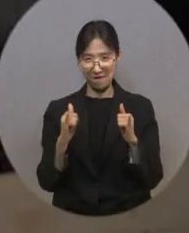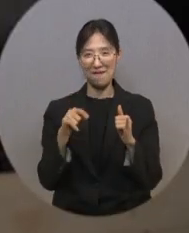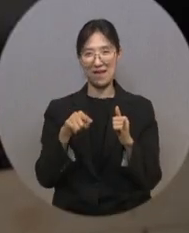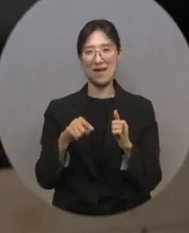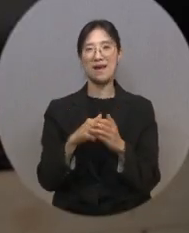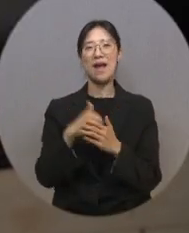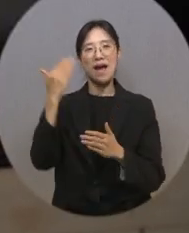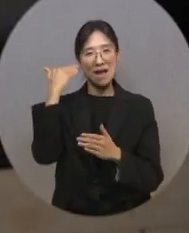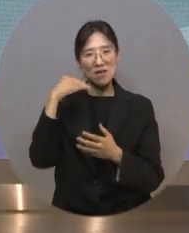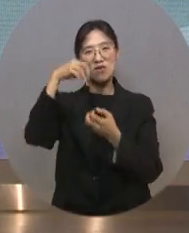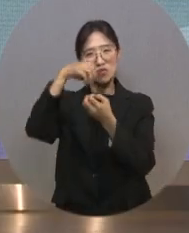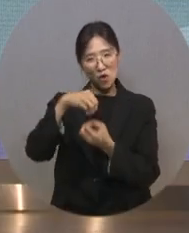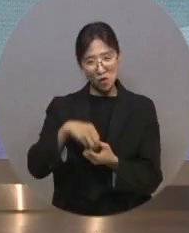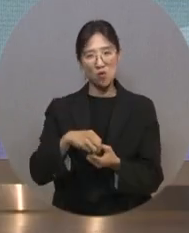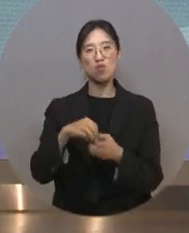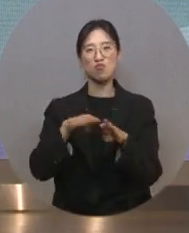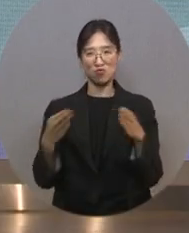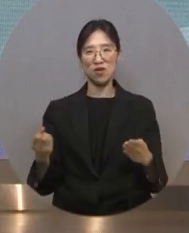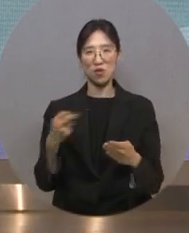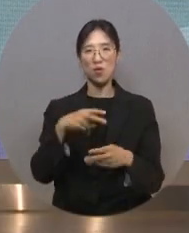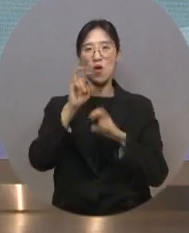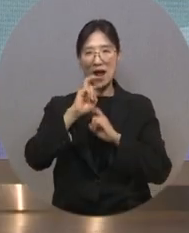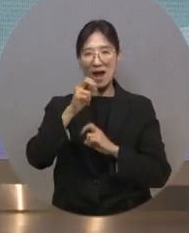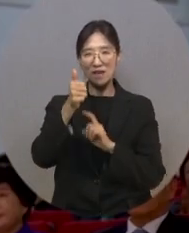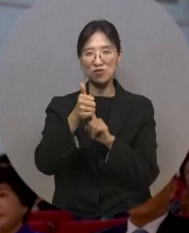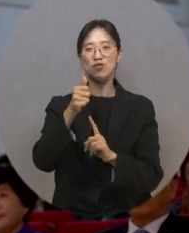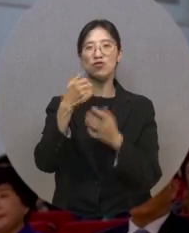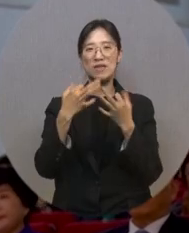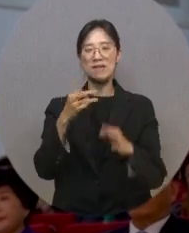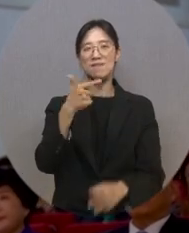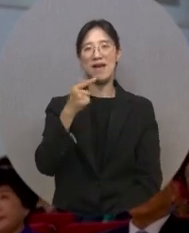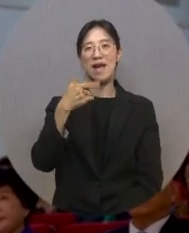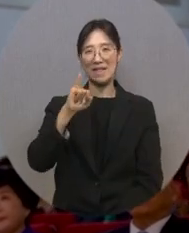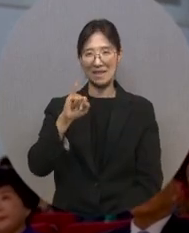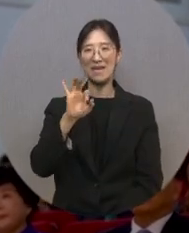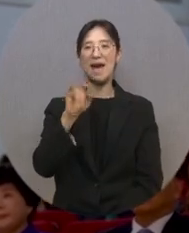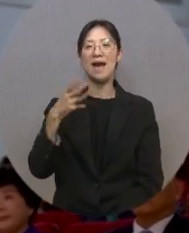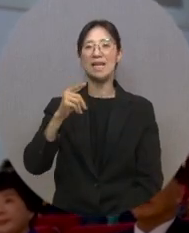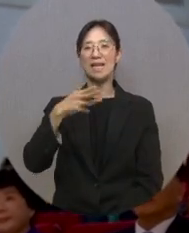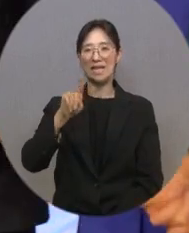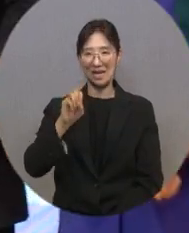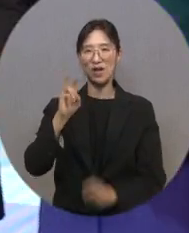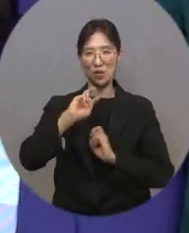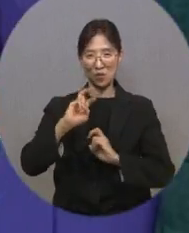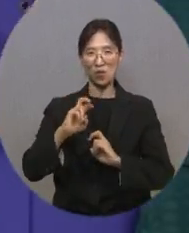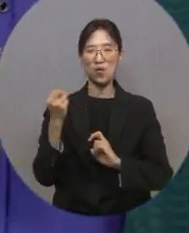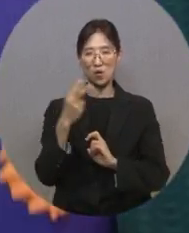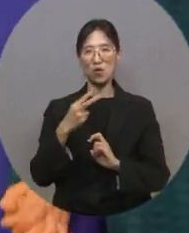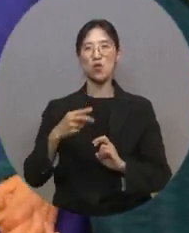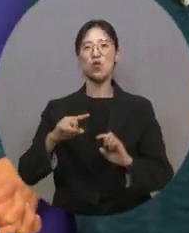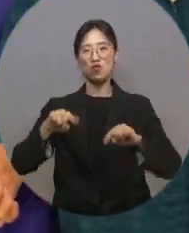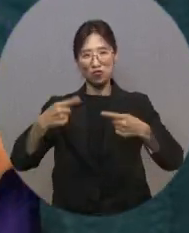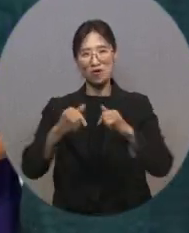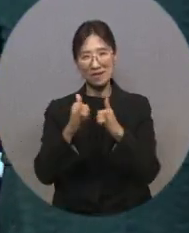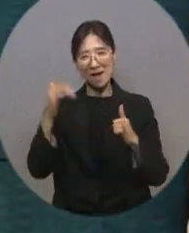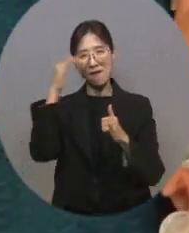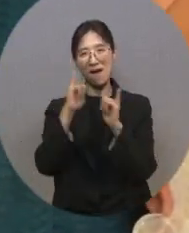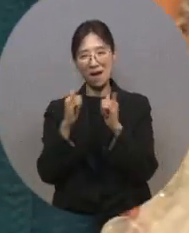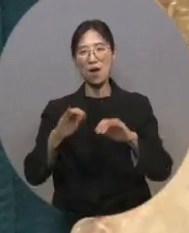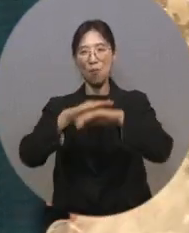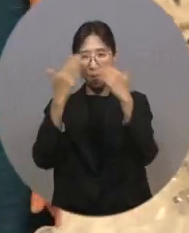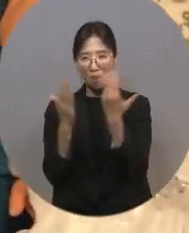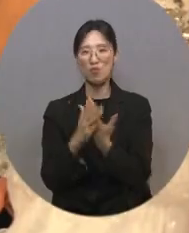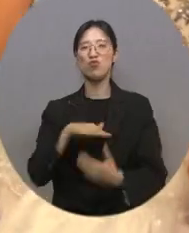전통예술 무대와 가수 김나니의 아리랑 연곡이 울려 퍼졌고 마지막으로 출연진과 관객 모두가 함께 우리의